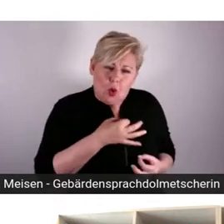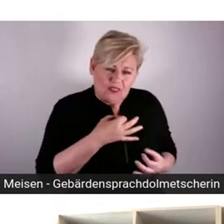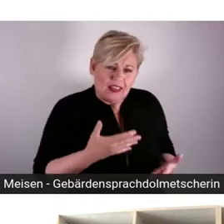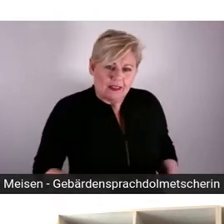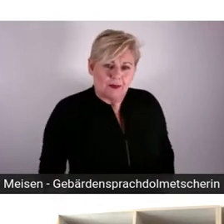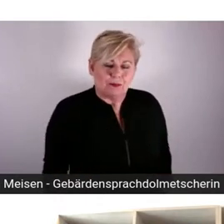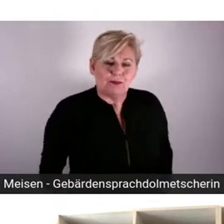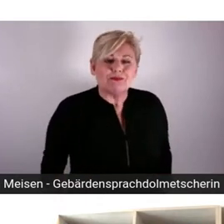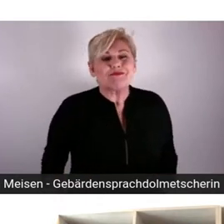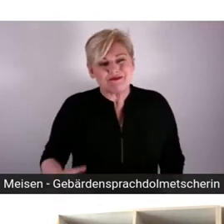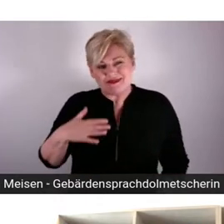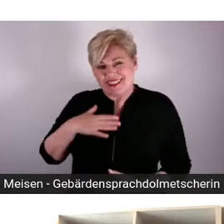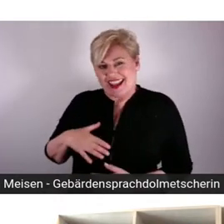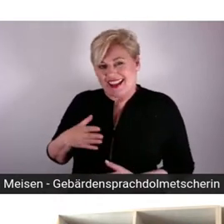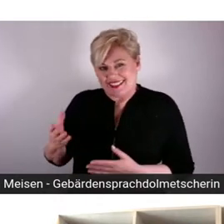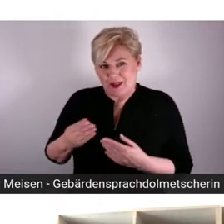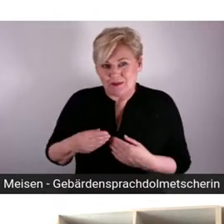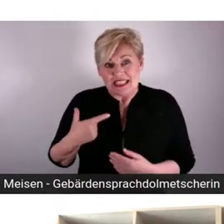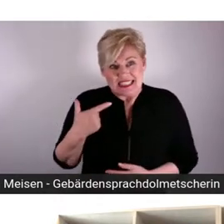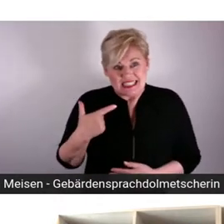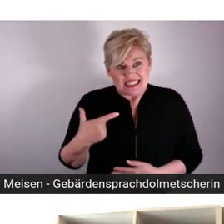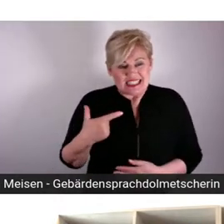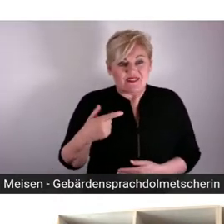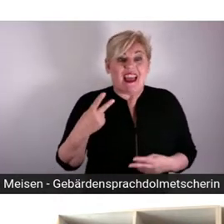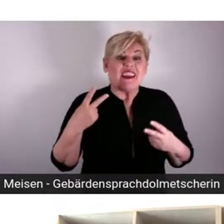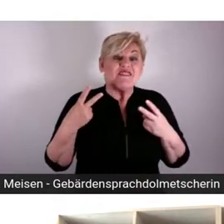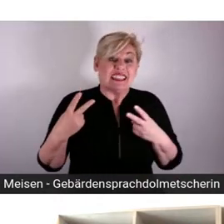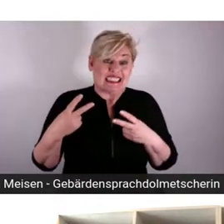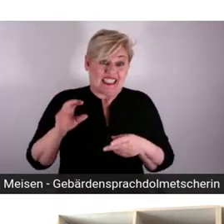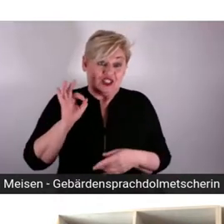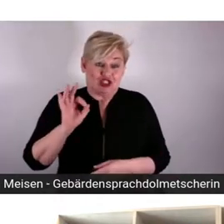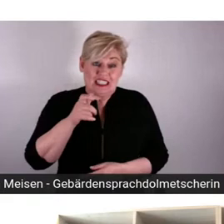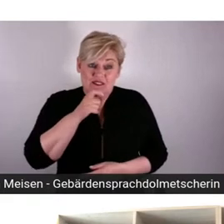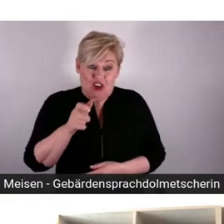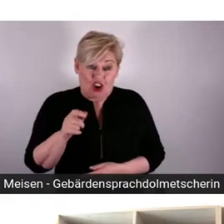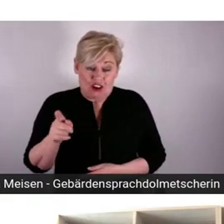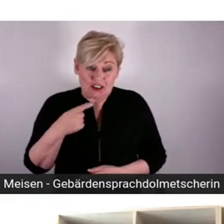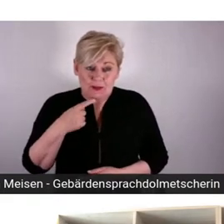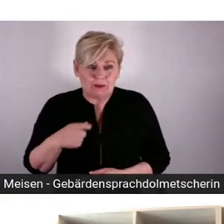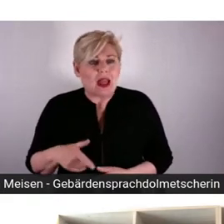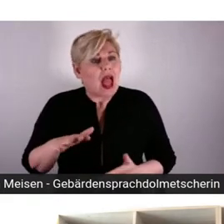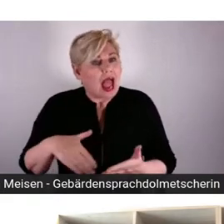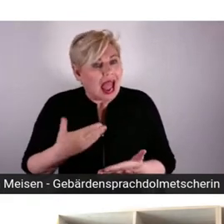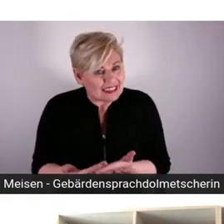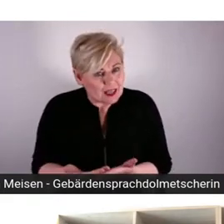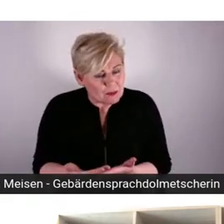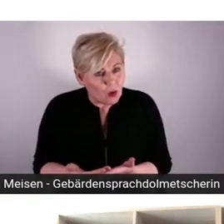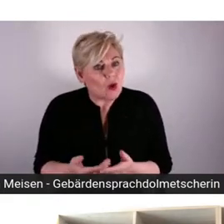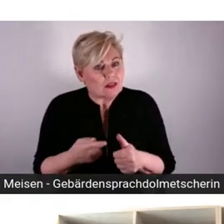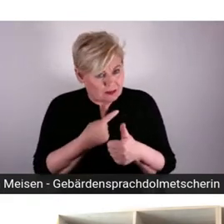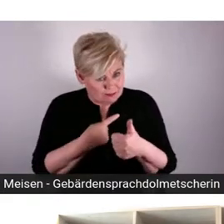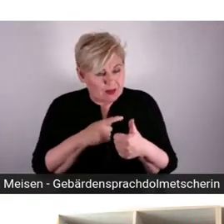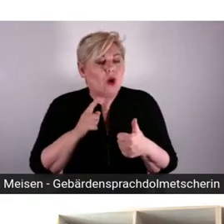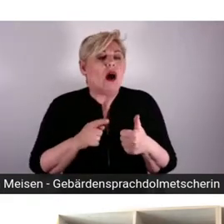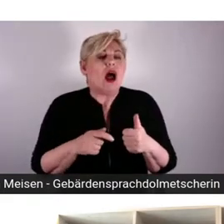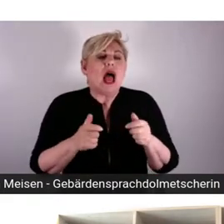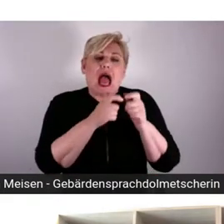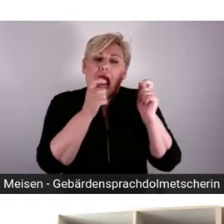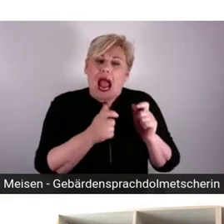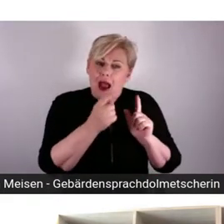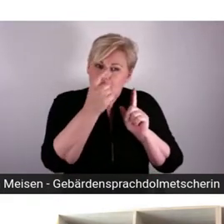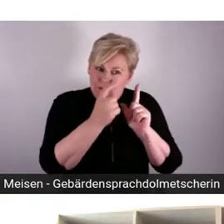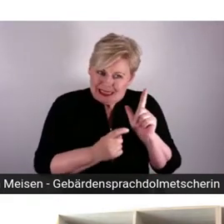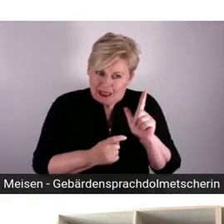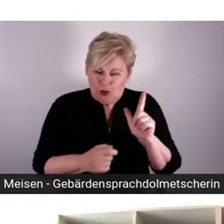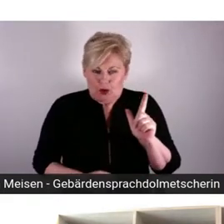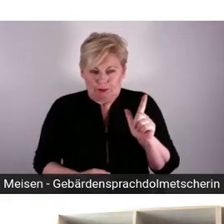Das nehme ich gerne auf. Sie haben zwei ganz wichtige Stichworte unter anderem genannt. Angebote einerseits, Rahmenbedingungen andererseits. Wir